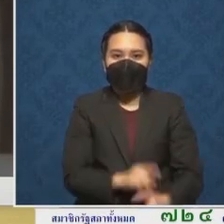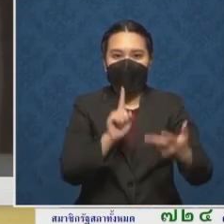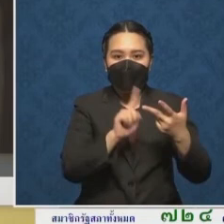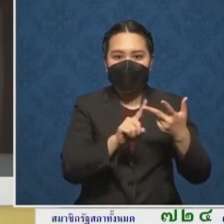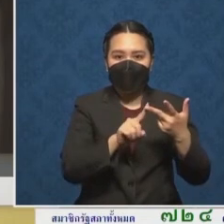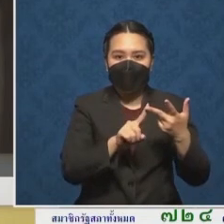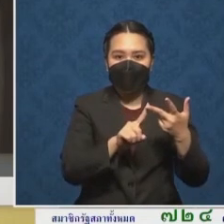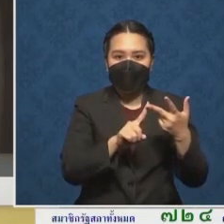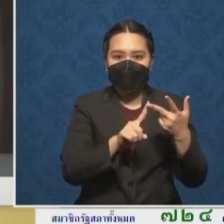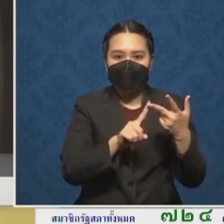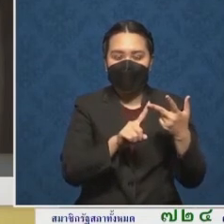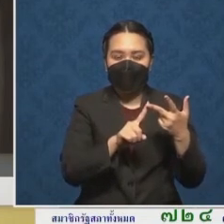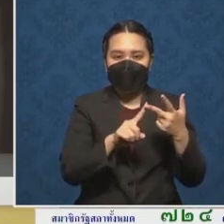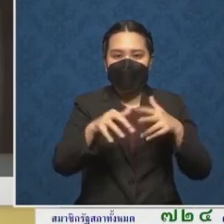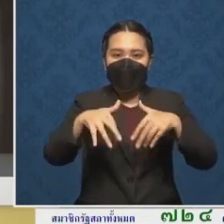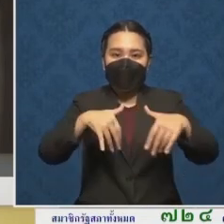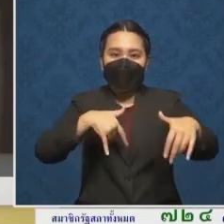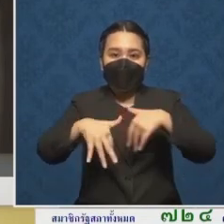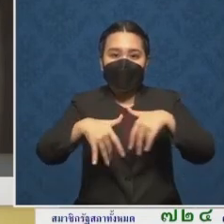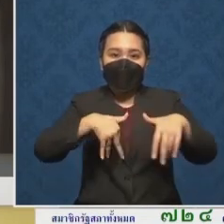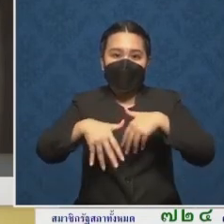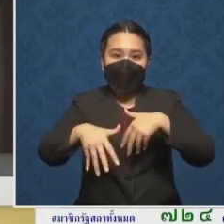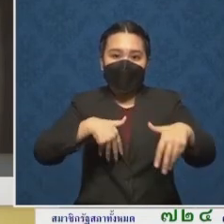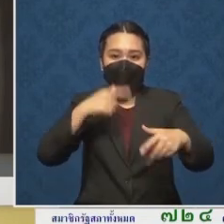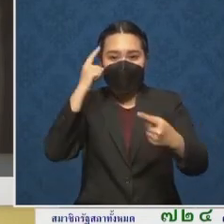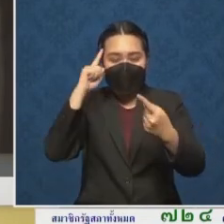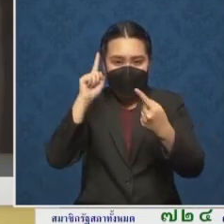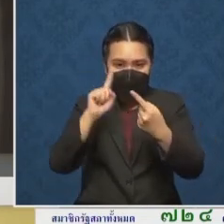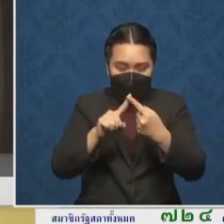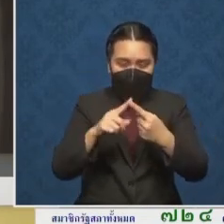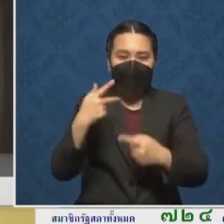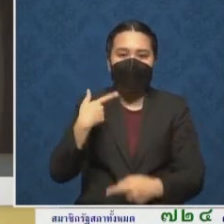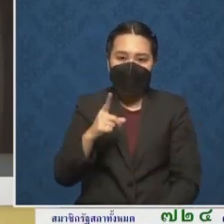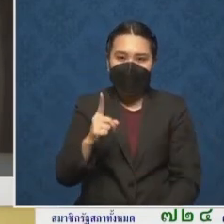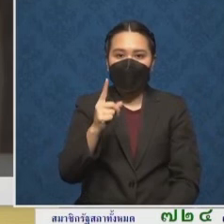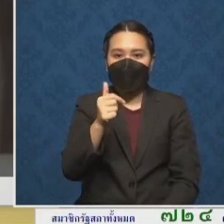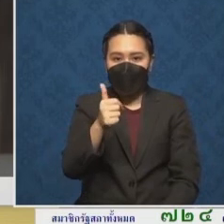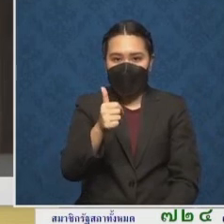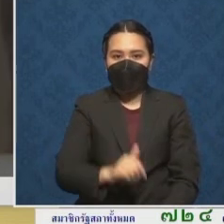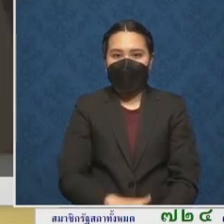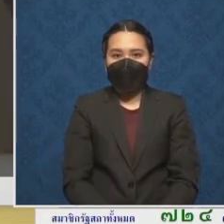แล้วก็อันที่3ก็คือประชาชนสามารถเข้าถึงและใช้ประโยชน์